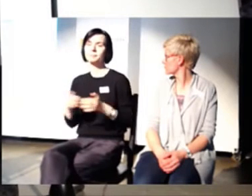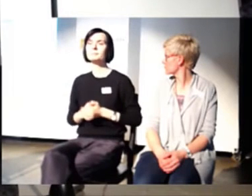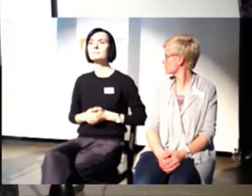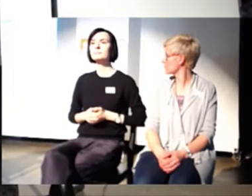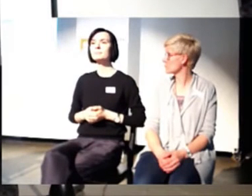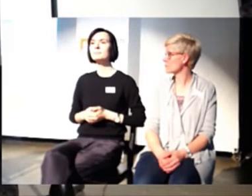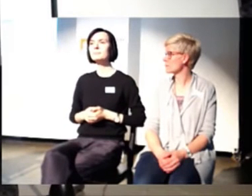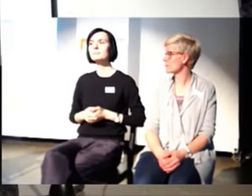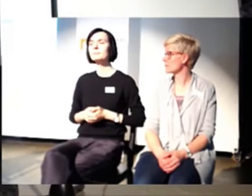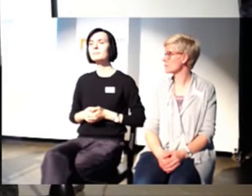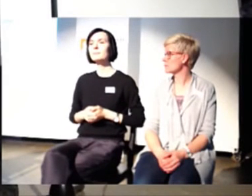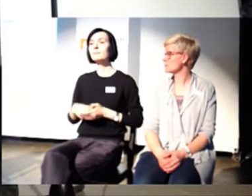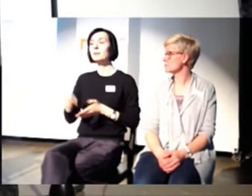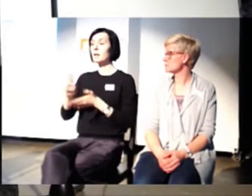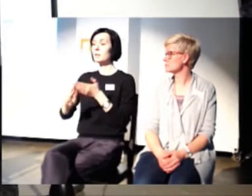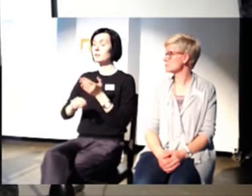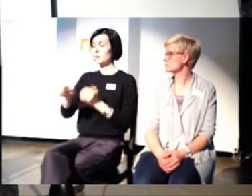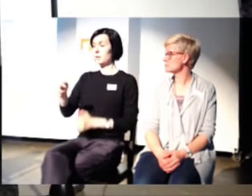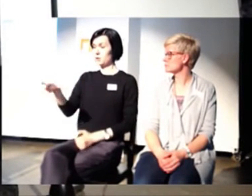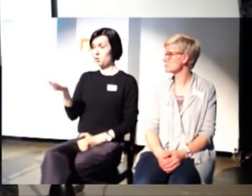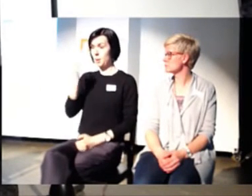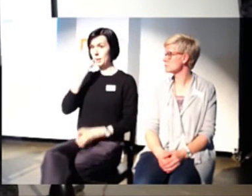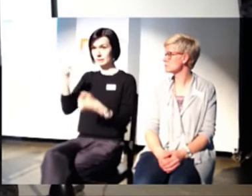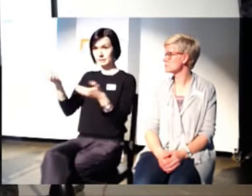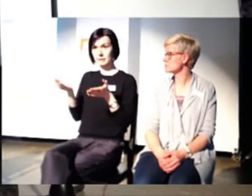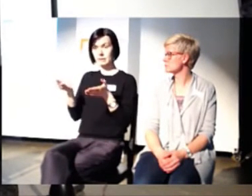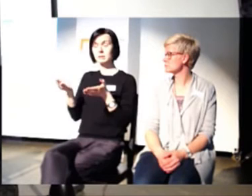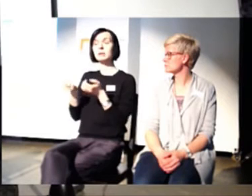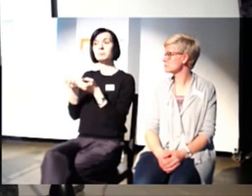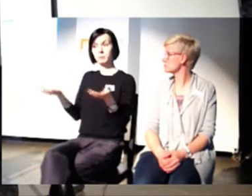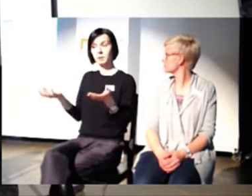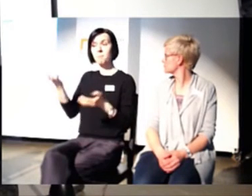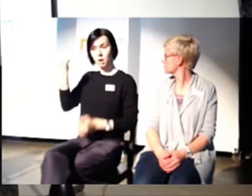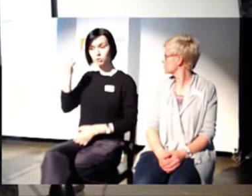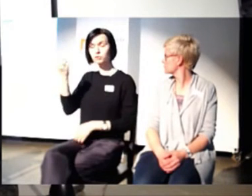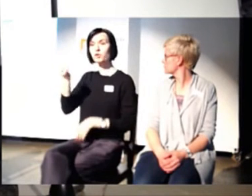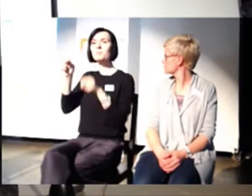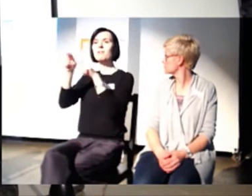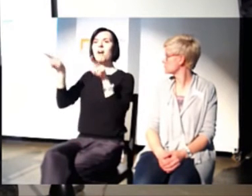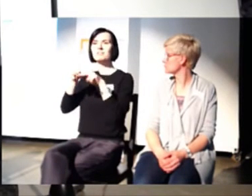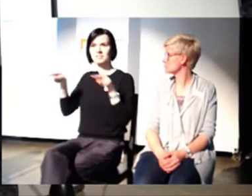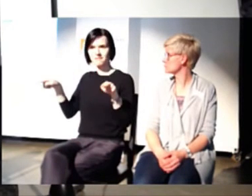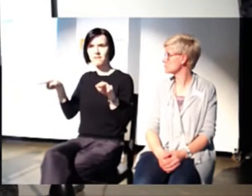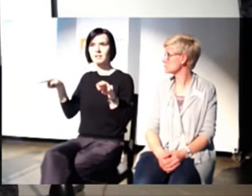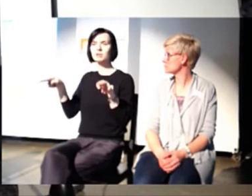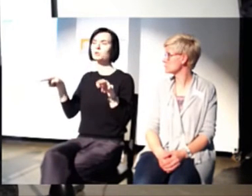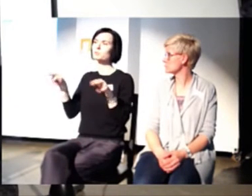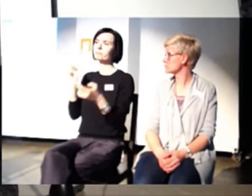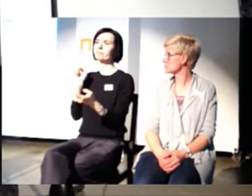Taiteilijoille residenssit tarjoaa mahdollisuuden kanavan kansainvälistymiseen, aikaa, tilaa, työlle,